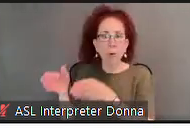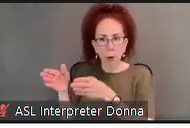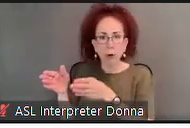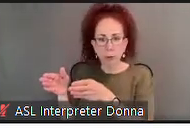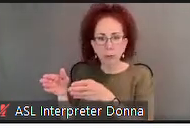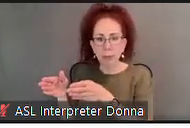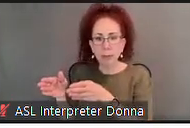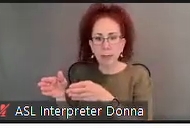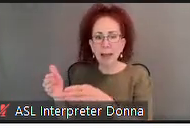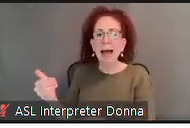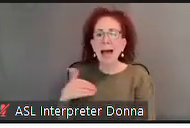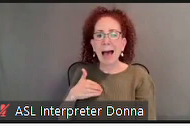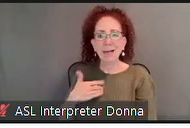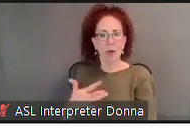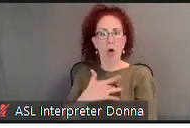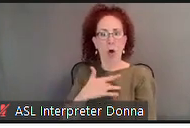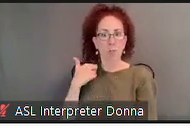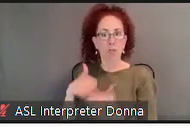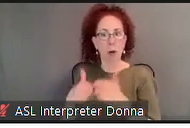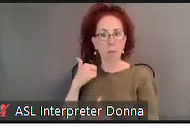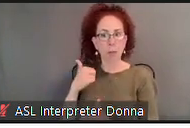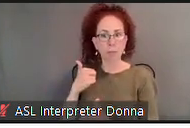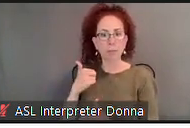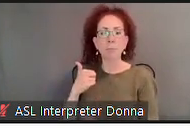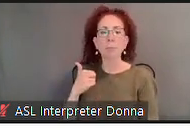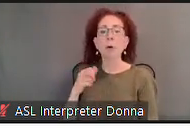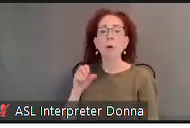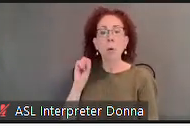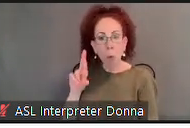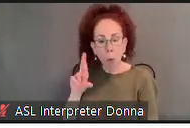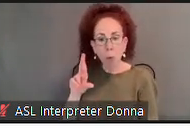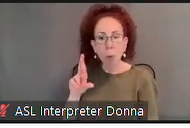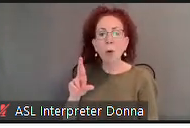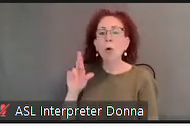如果有人有心脏疾病